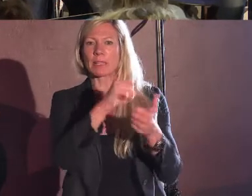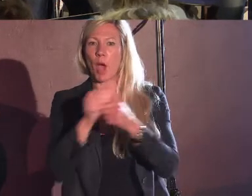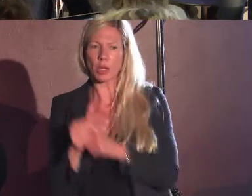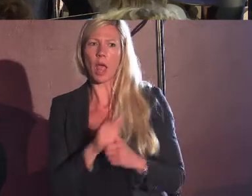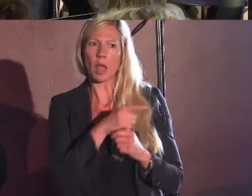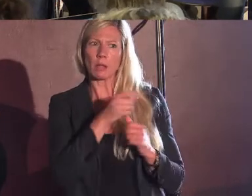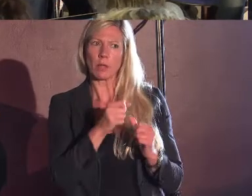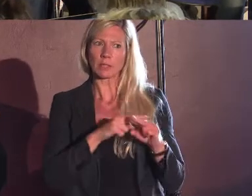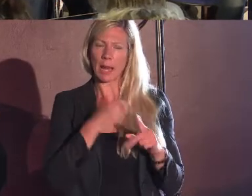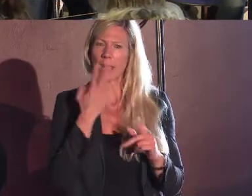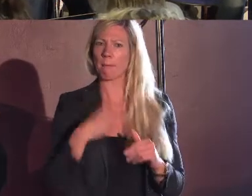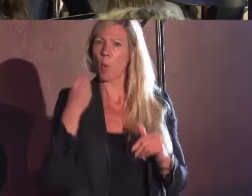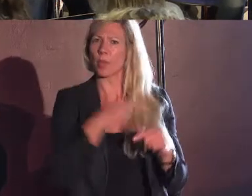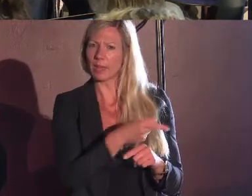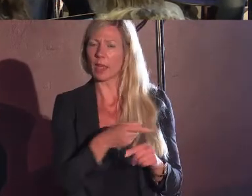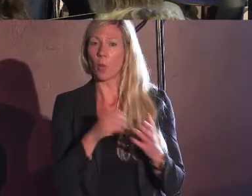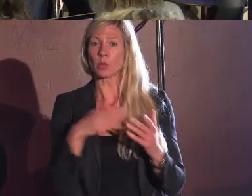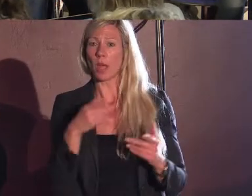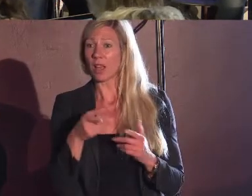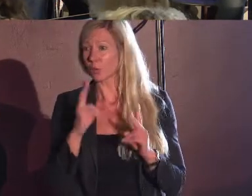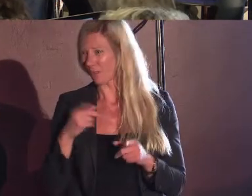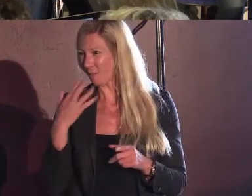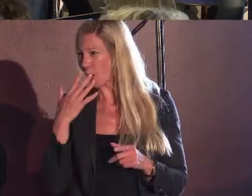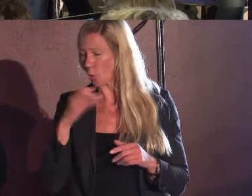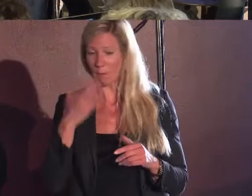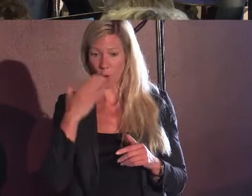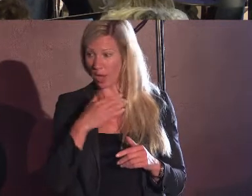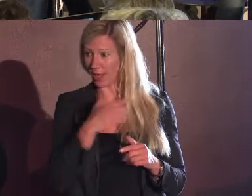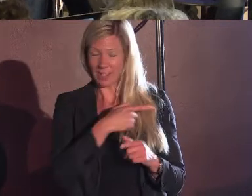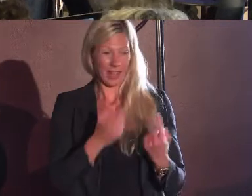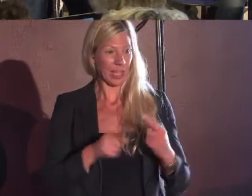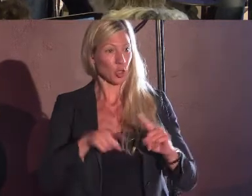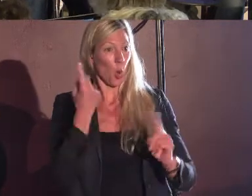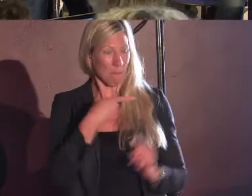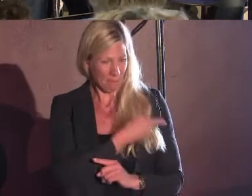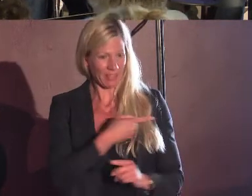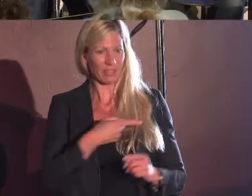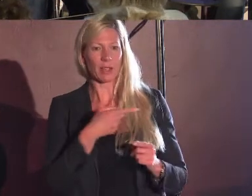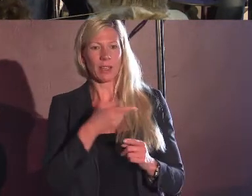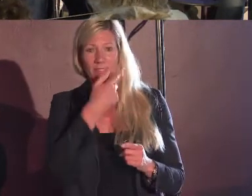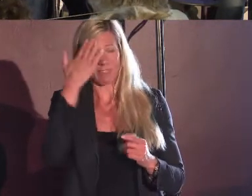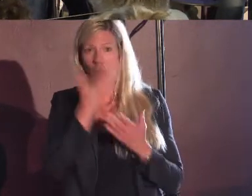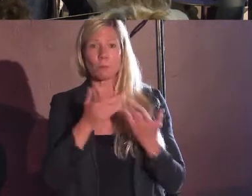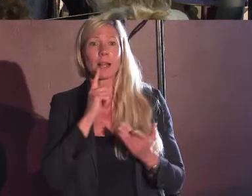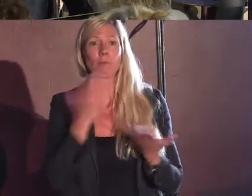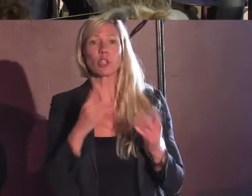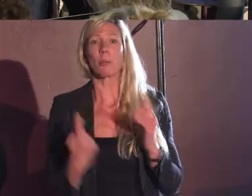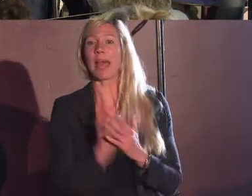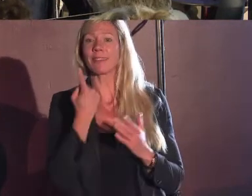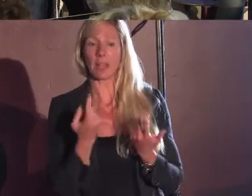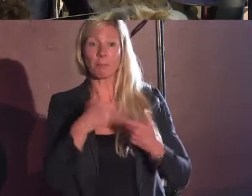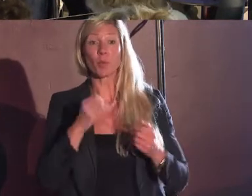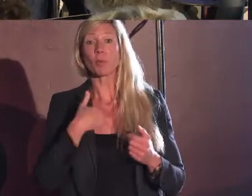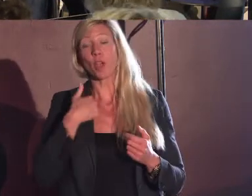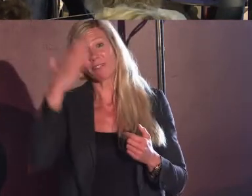Vi vet inte alltid, apropå det som du pratade om, Astrid, kring slumpen, vad det här slutar i. Hade jag haft all den vetskap som jag